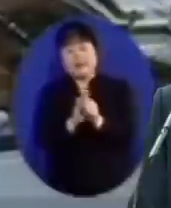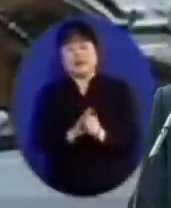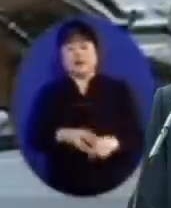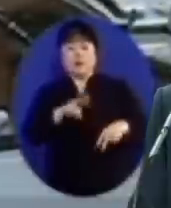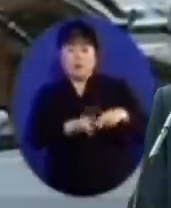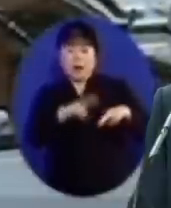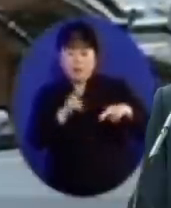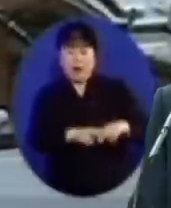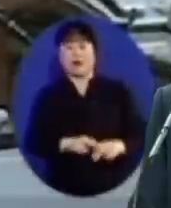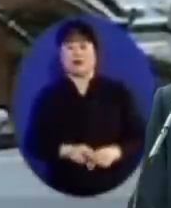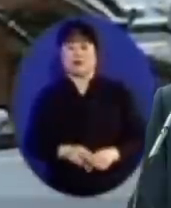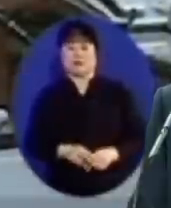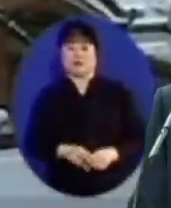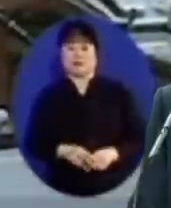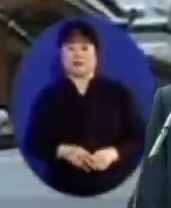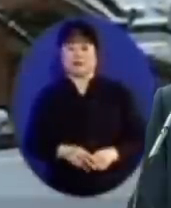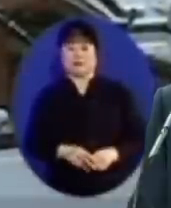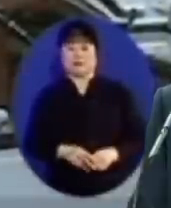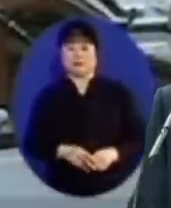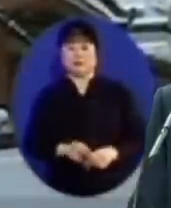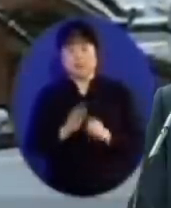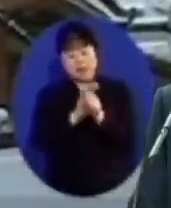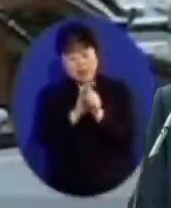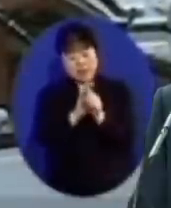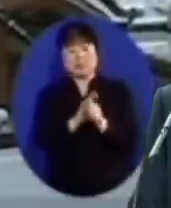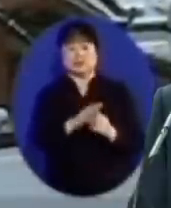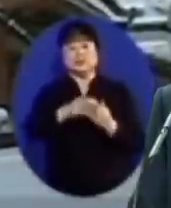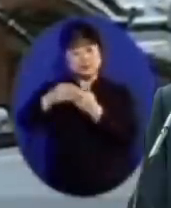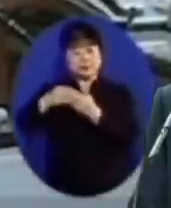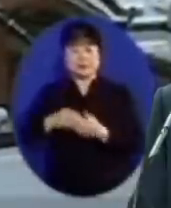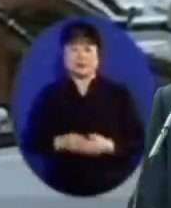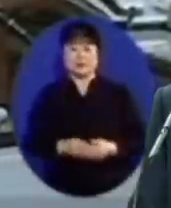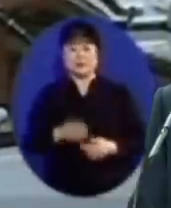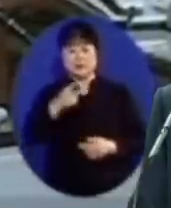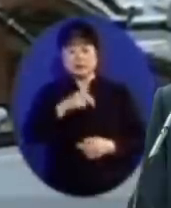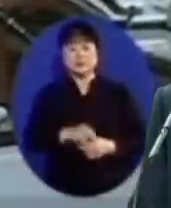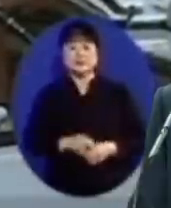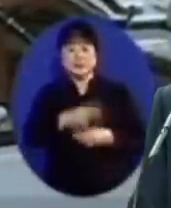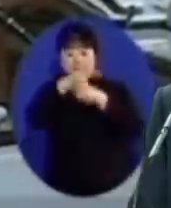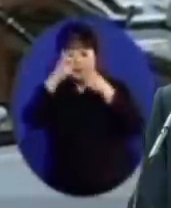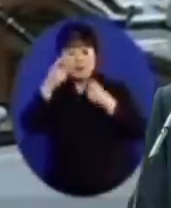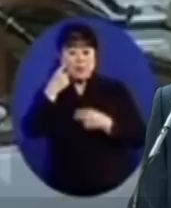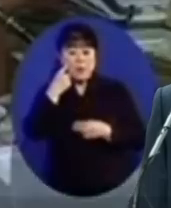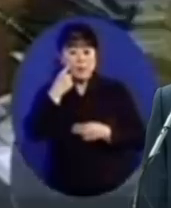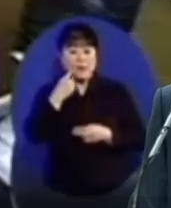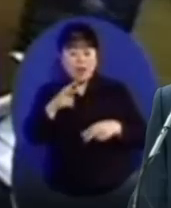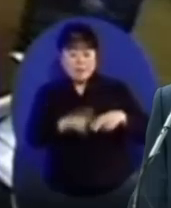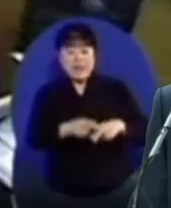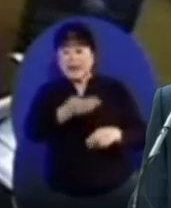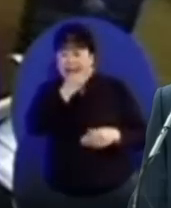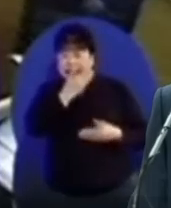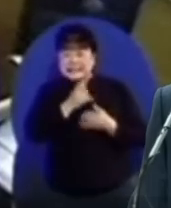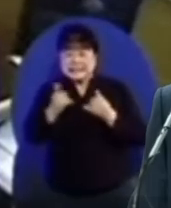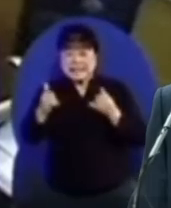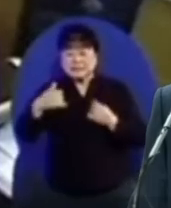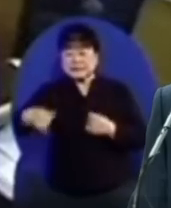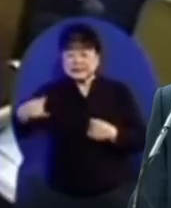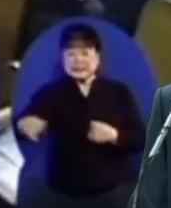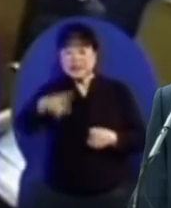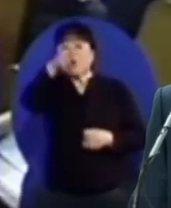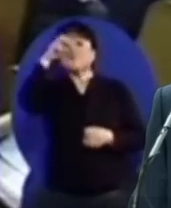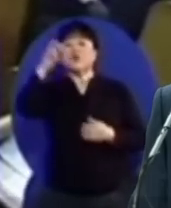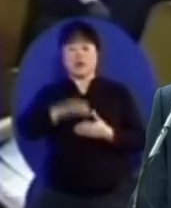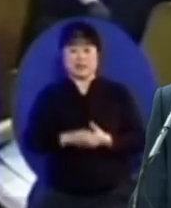경책하고 매를 때리고 권면하는 것입니다. 그러므로 잠언서 13장 24절에 매를 아끼는 자는 그의 자식을